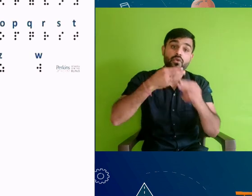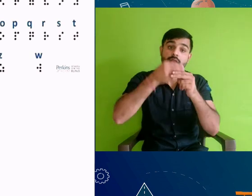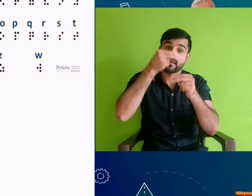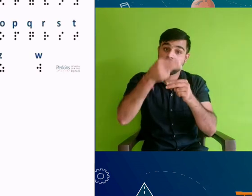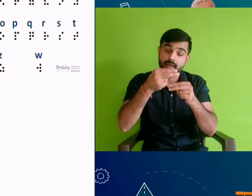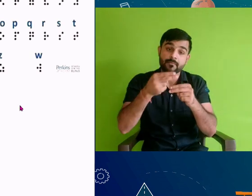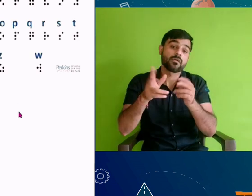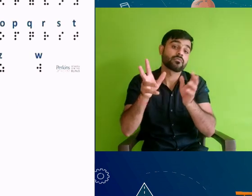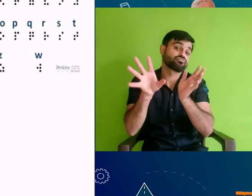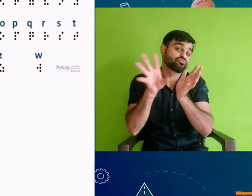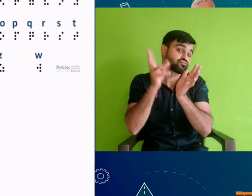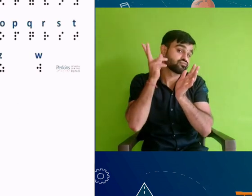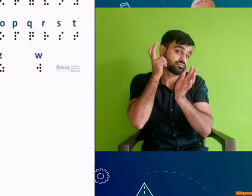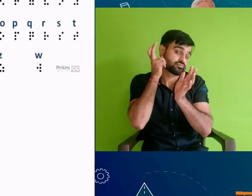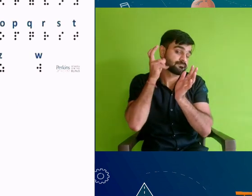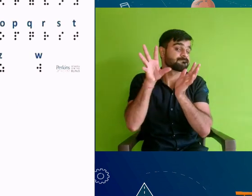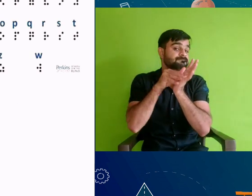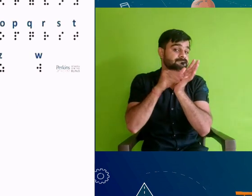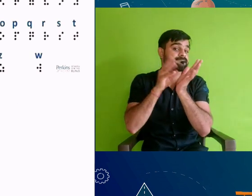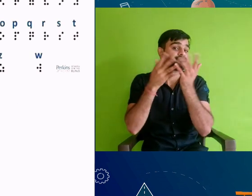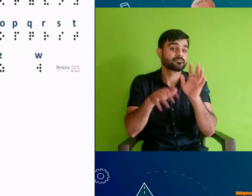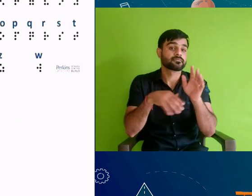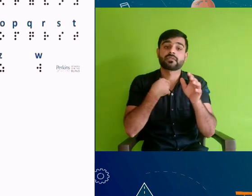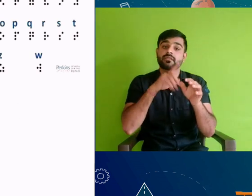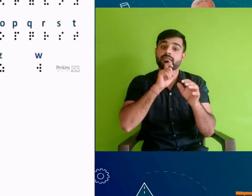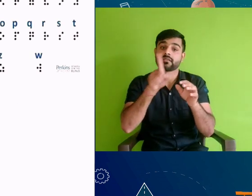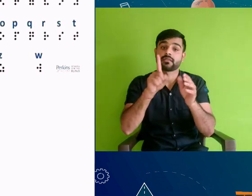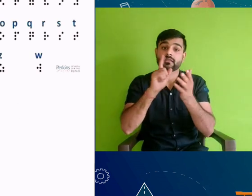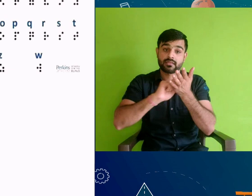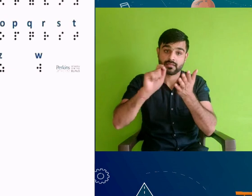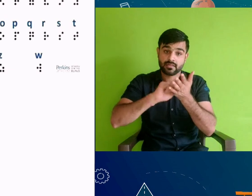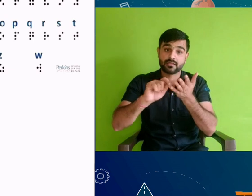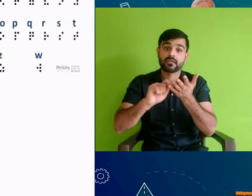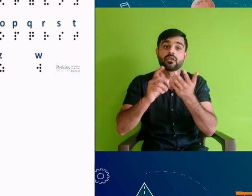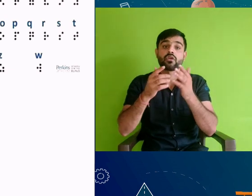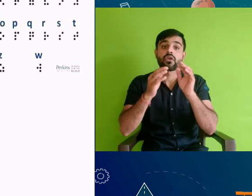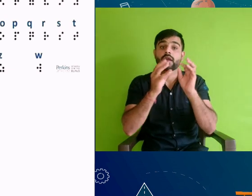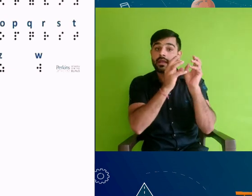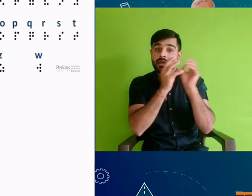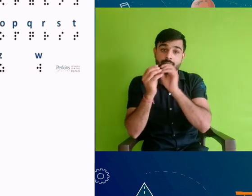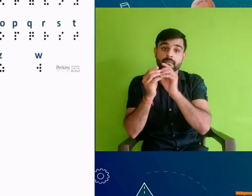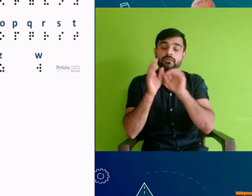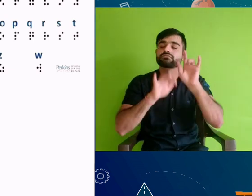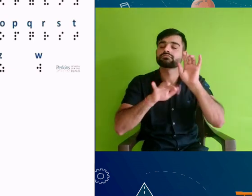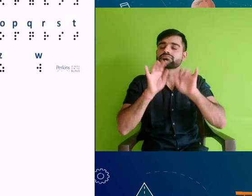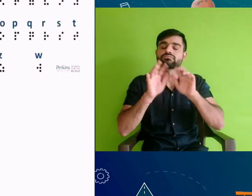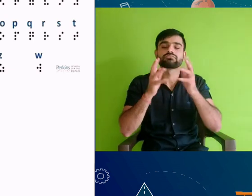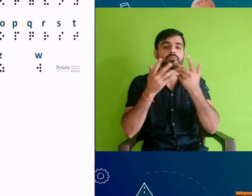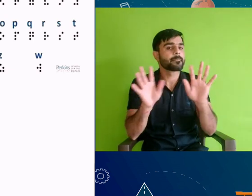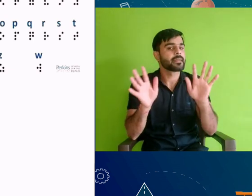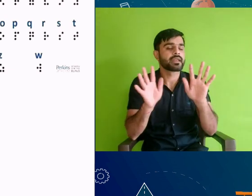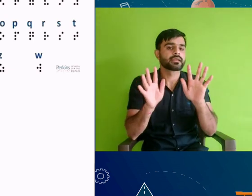करिए. Then I can ask, write down the spellings of the dish and any two ingredients